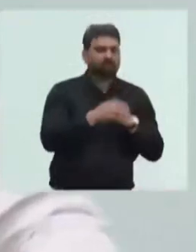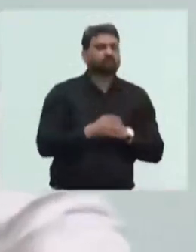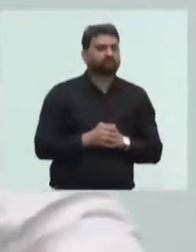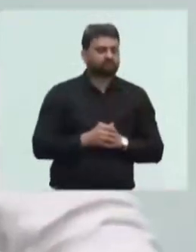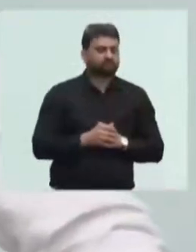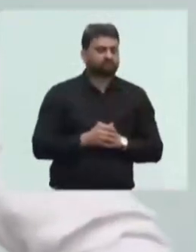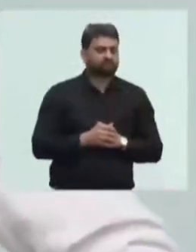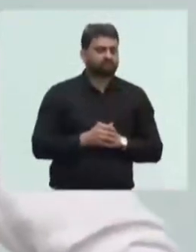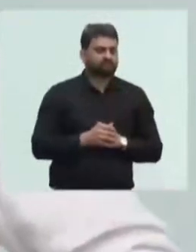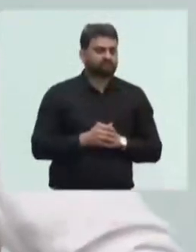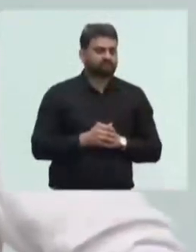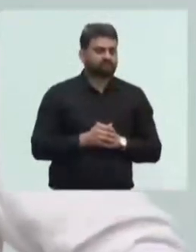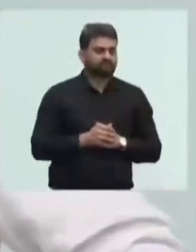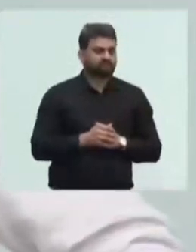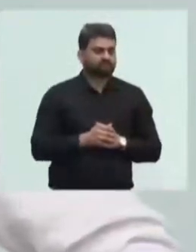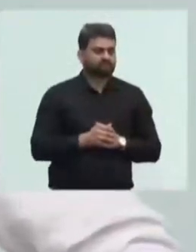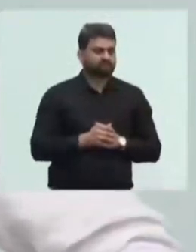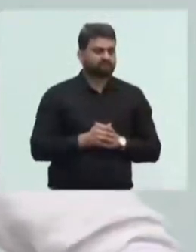आप